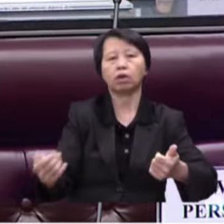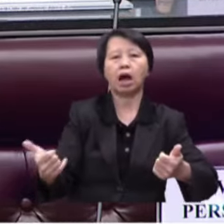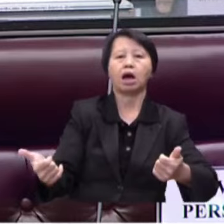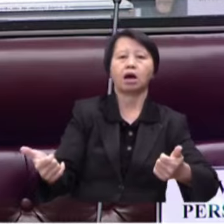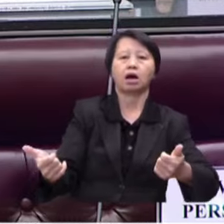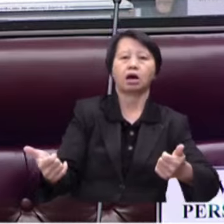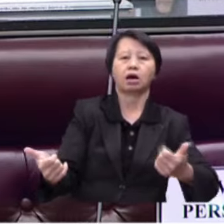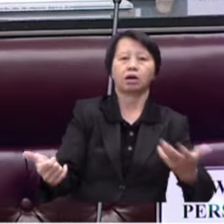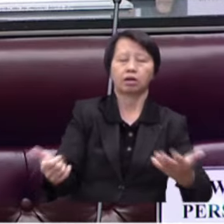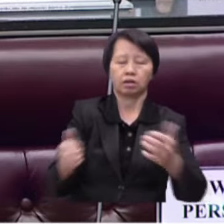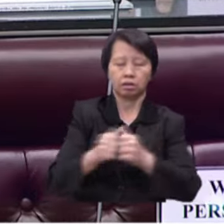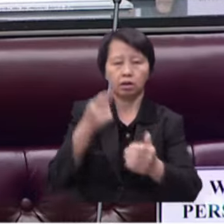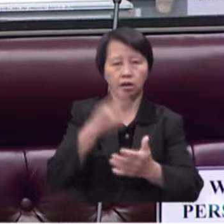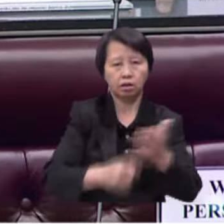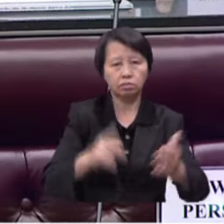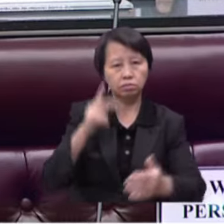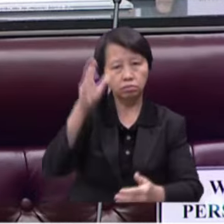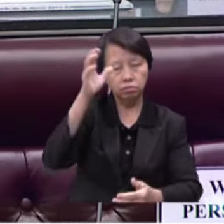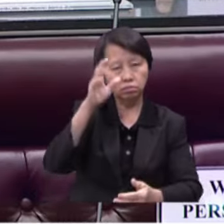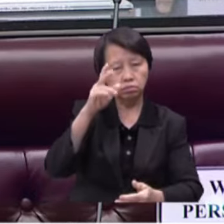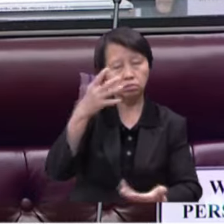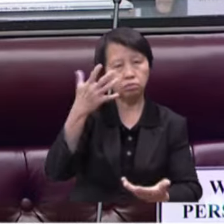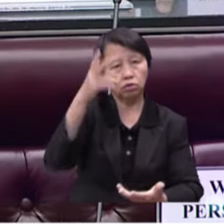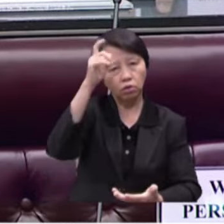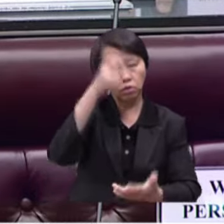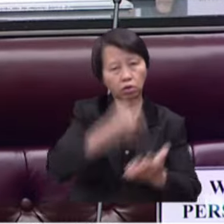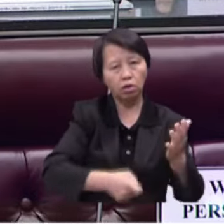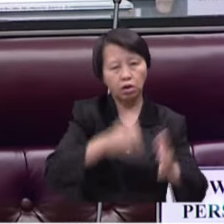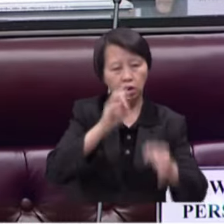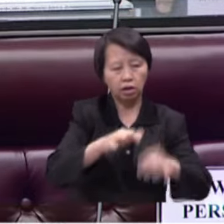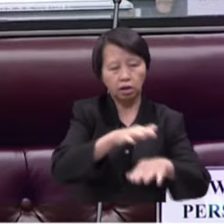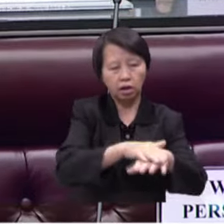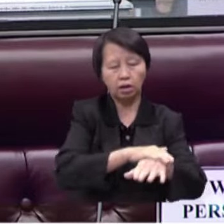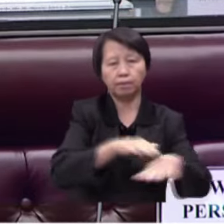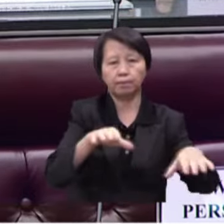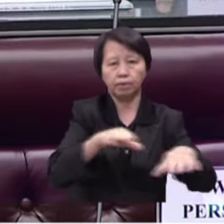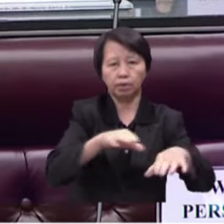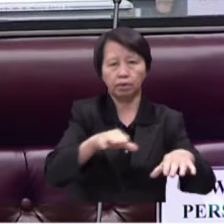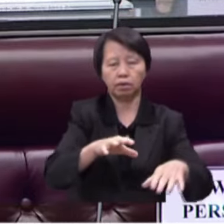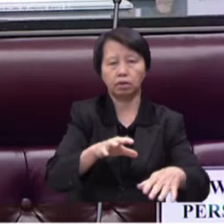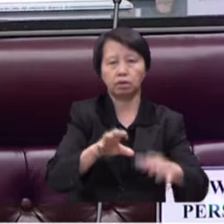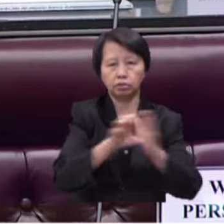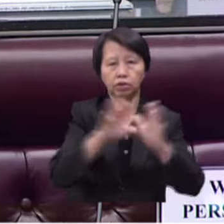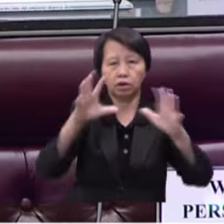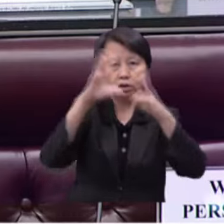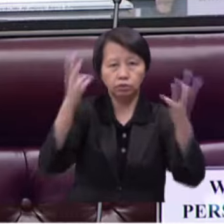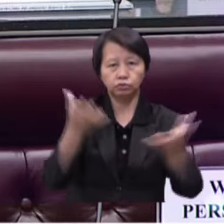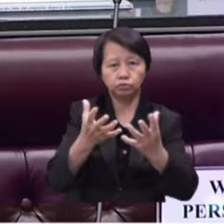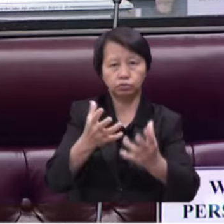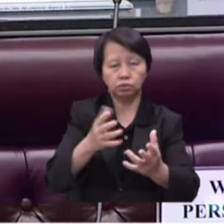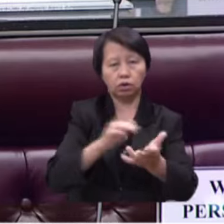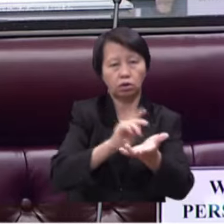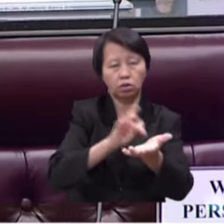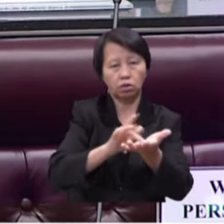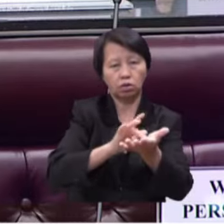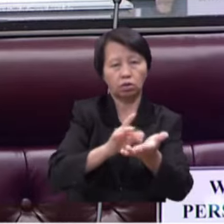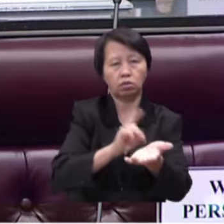dengan izin kepada kerajaan jika project ini lambat dilaksanakan tatakanlah dunia melalui